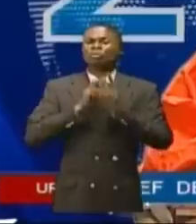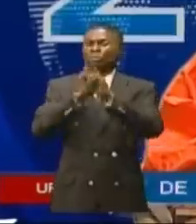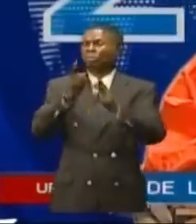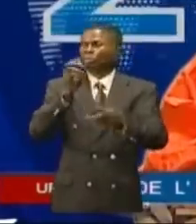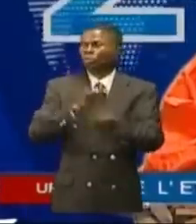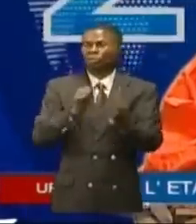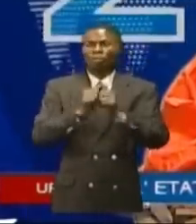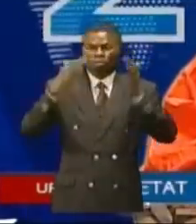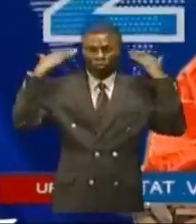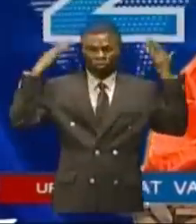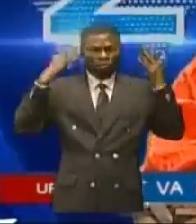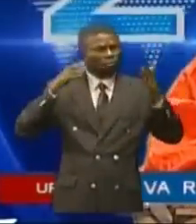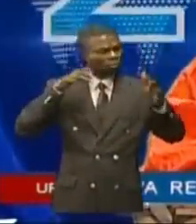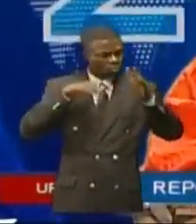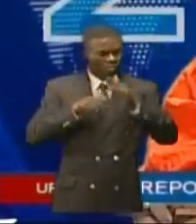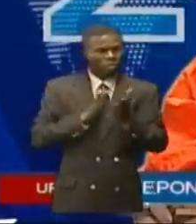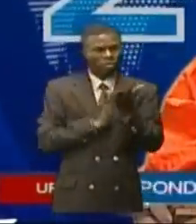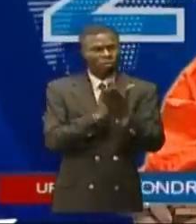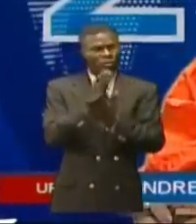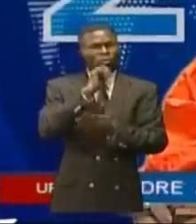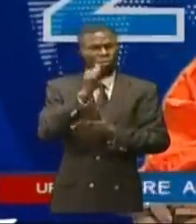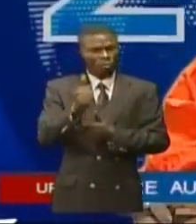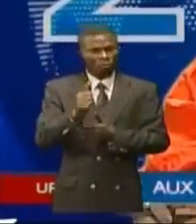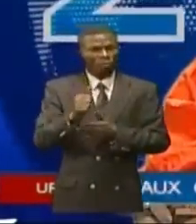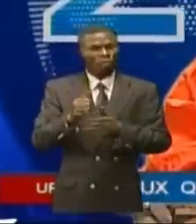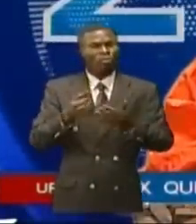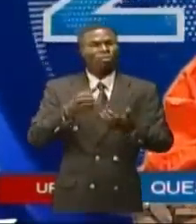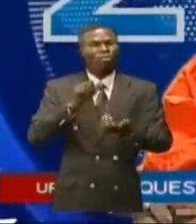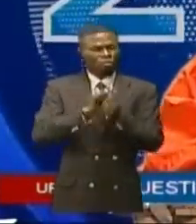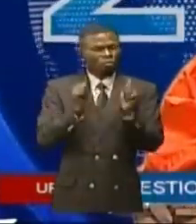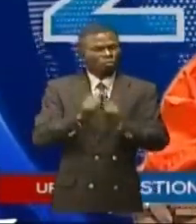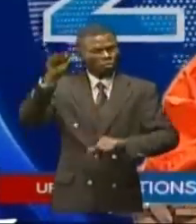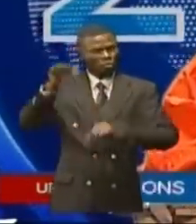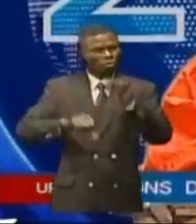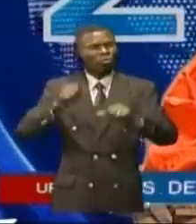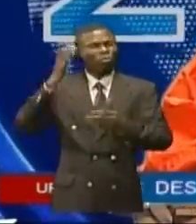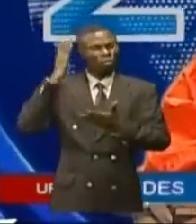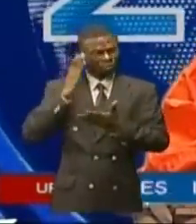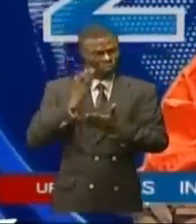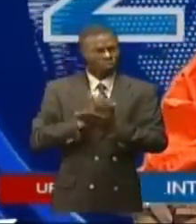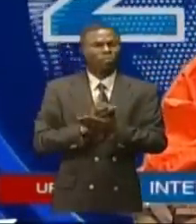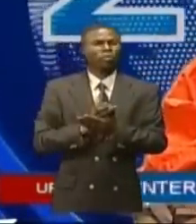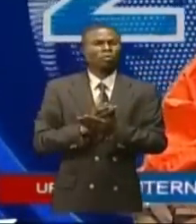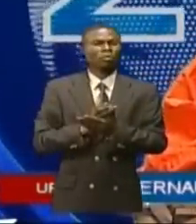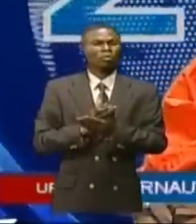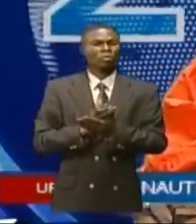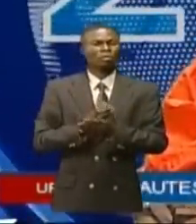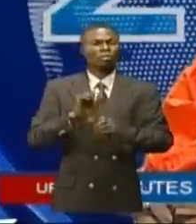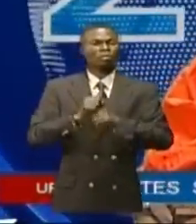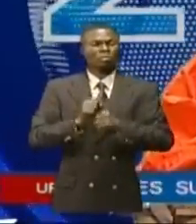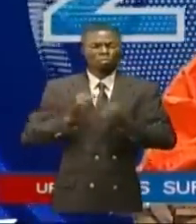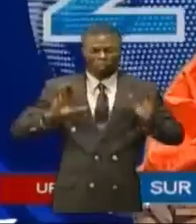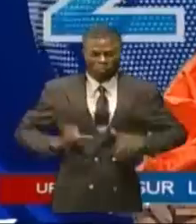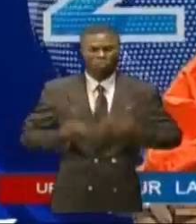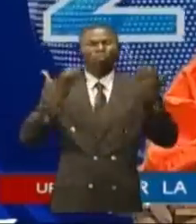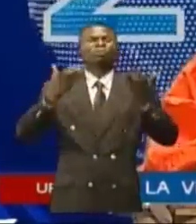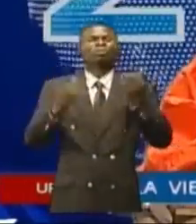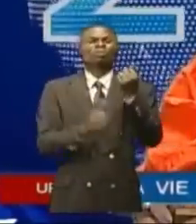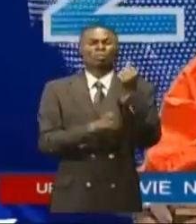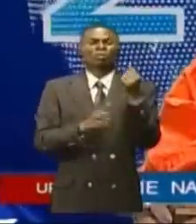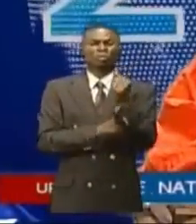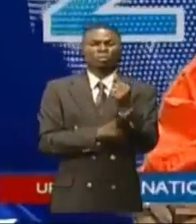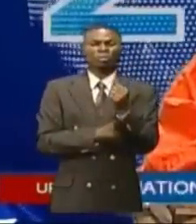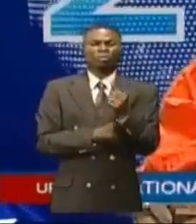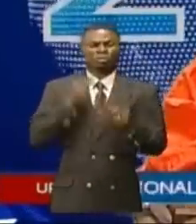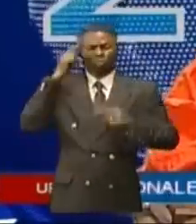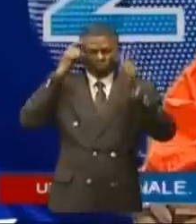des bruits non fondés, mensongers, de fausses nouvelles qui sont de nature à alarmer les populations et à les inquiéter